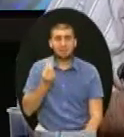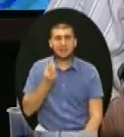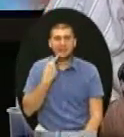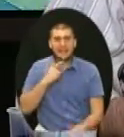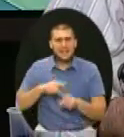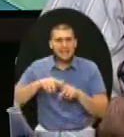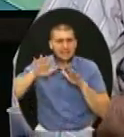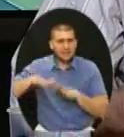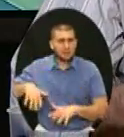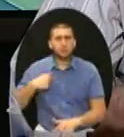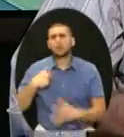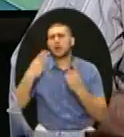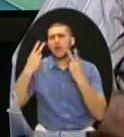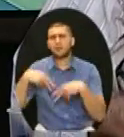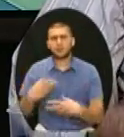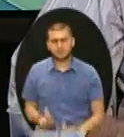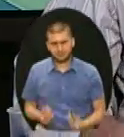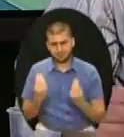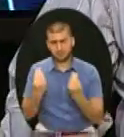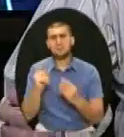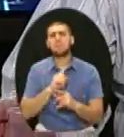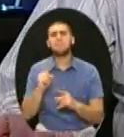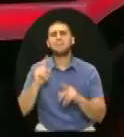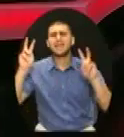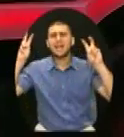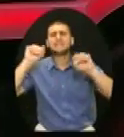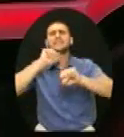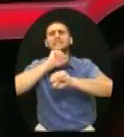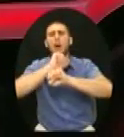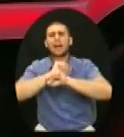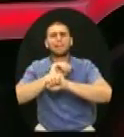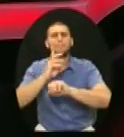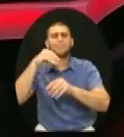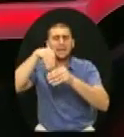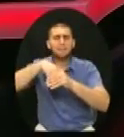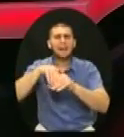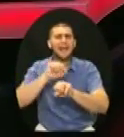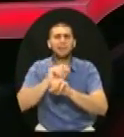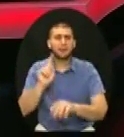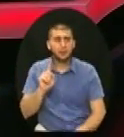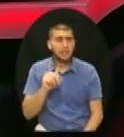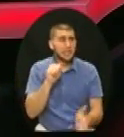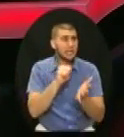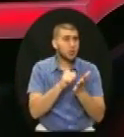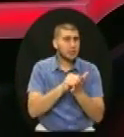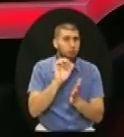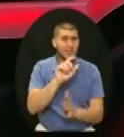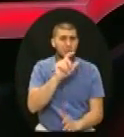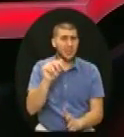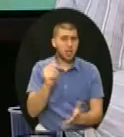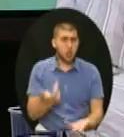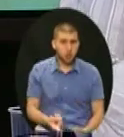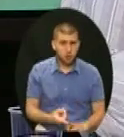גזעניים ברמות פראיות. רגע, מי הסוהרים? מי הכלואים בתוך אותו כלא? העיתונאים של ידיעות